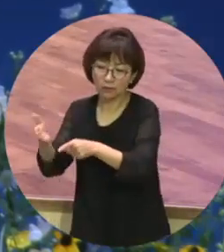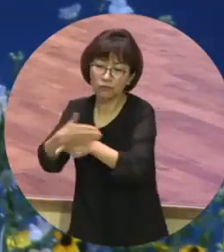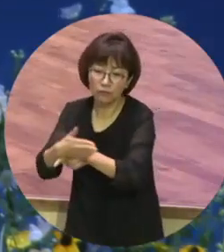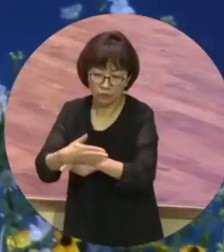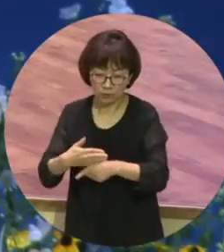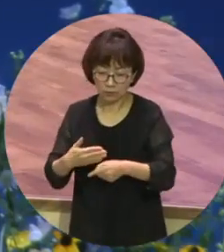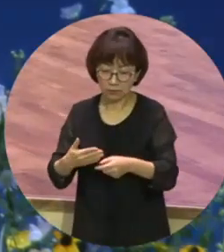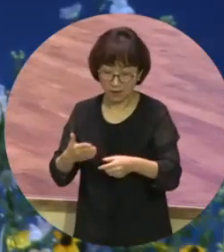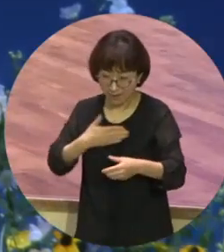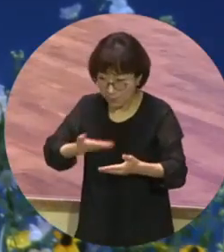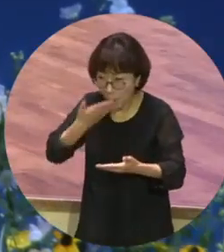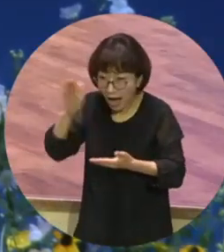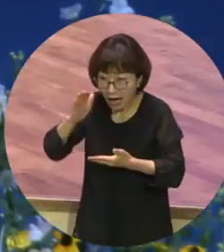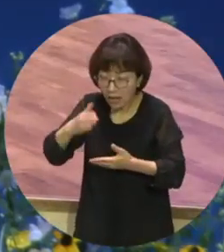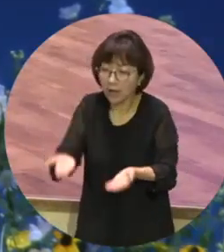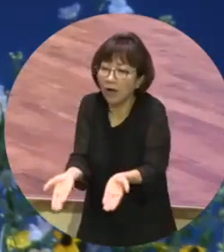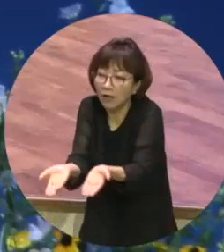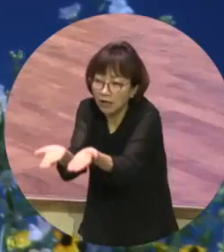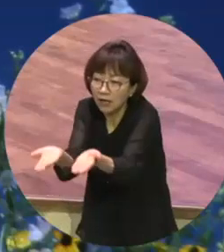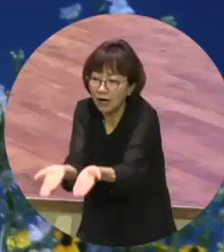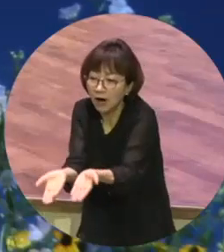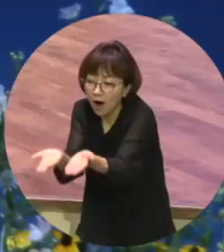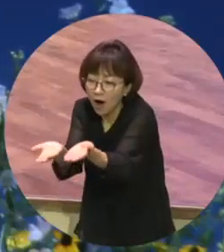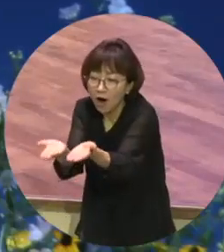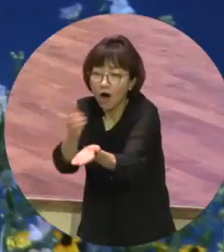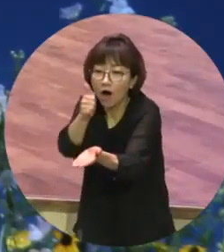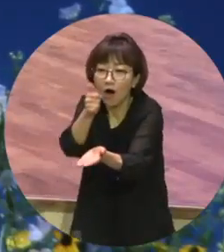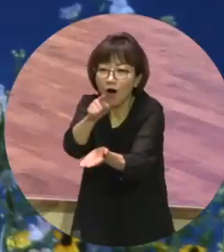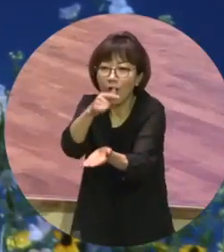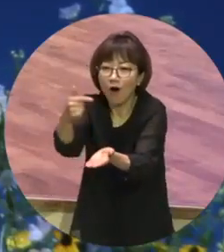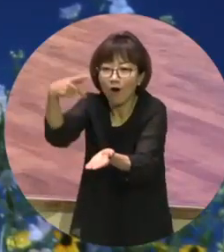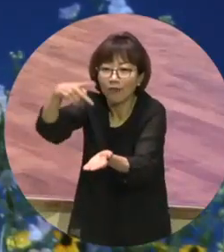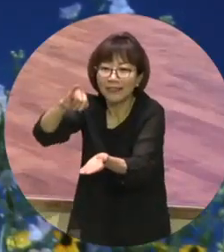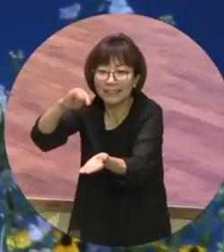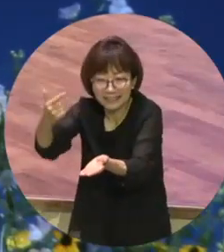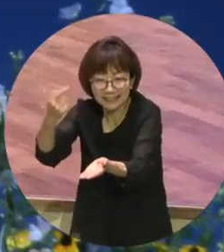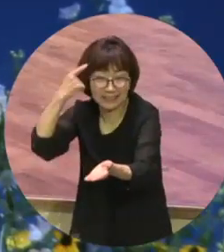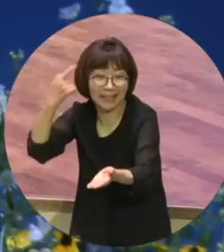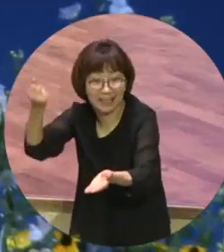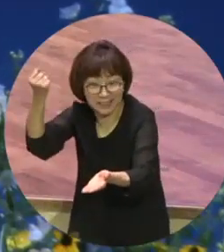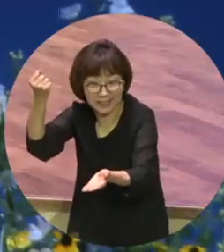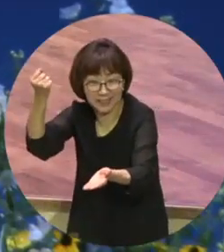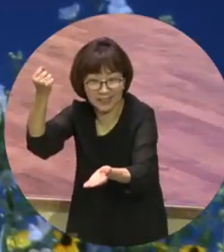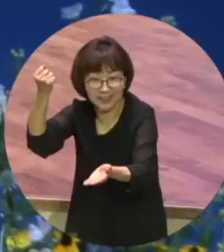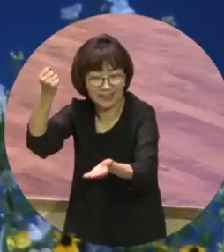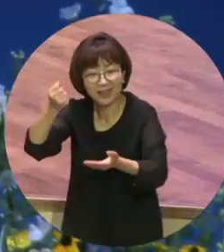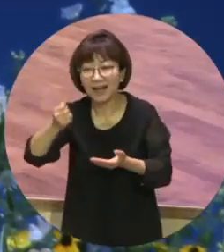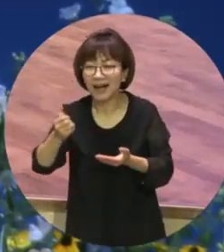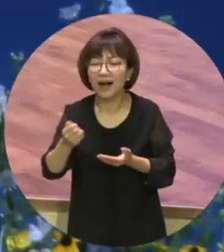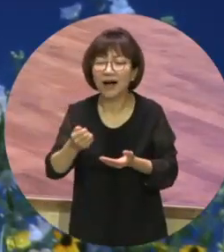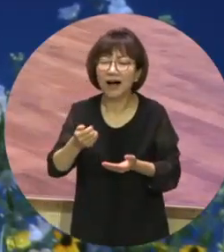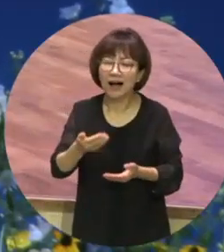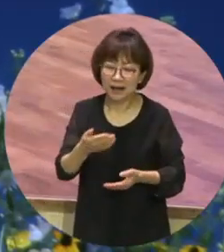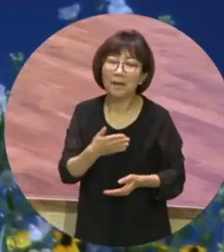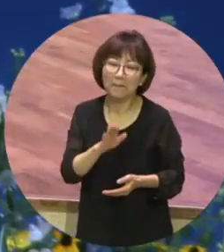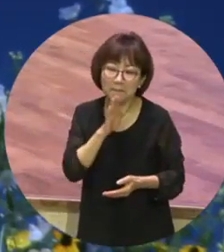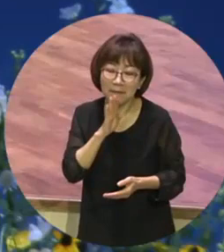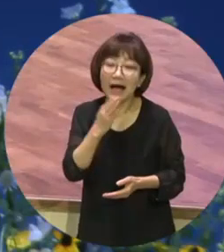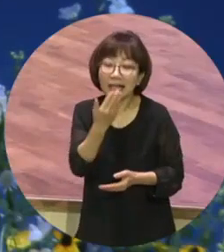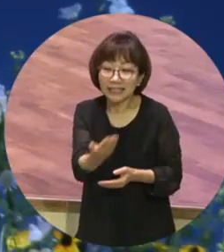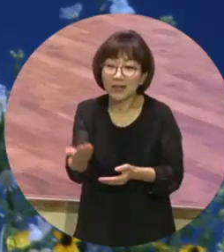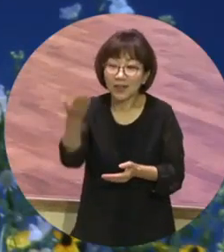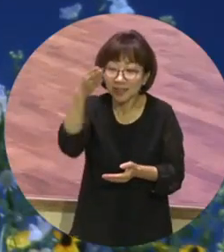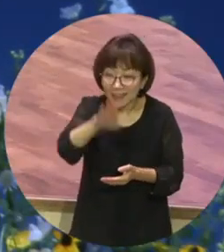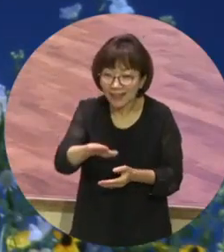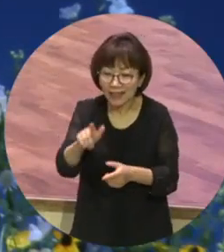어린아이 하나가 드린 이 오병이어를 통해서 많은 기적이 일어났다, 놀라운 기적을